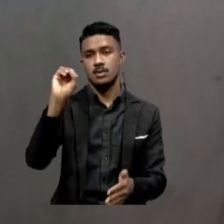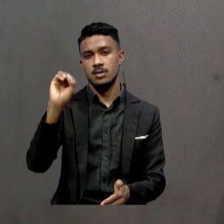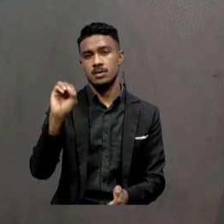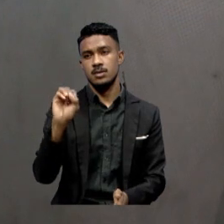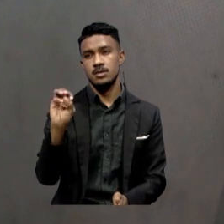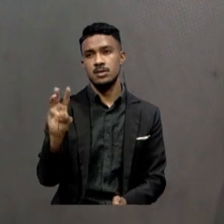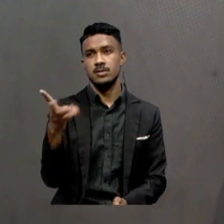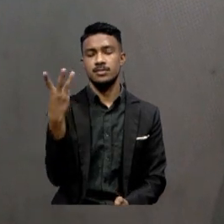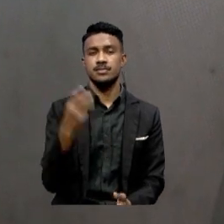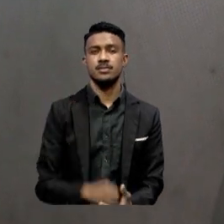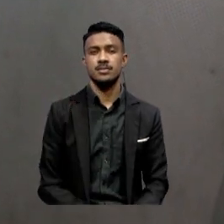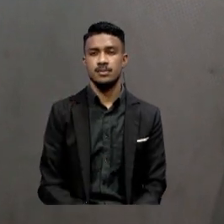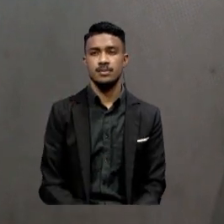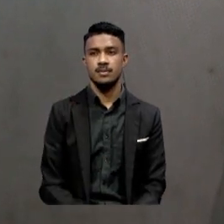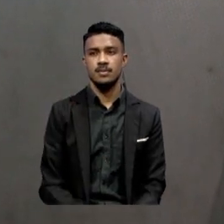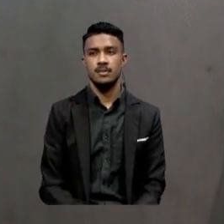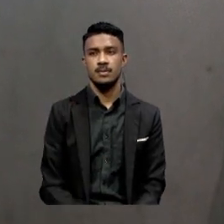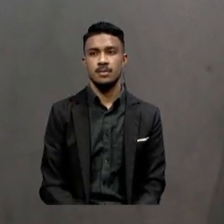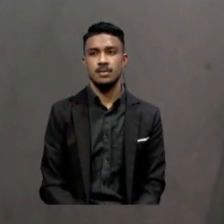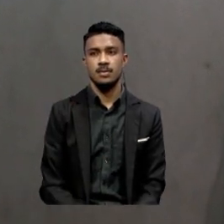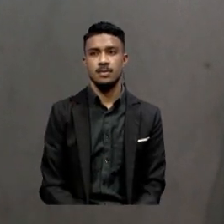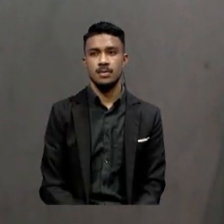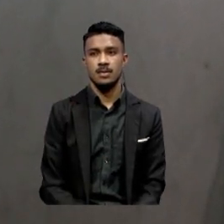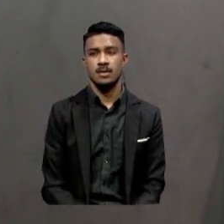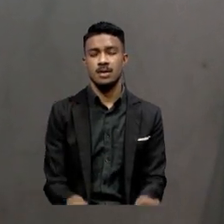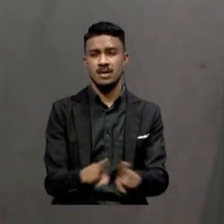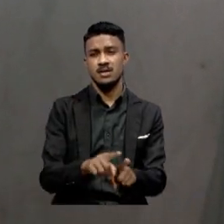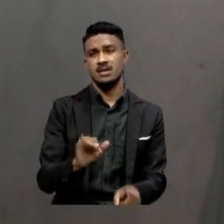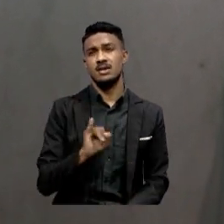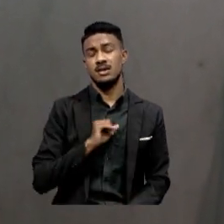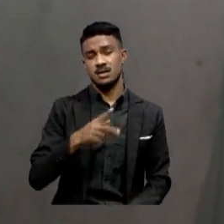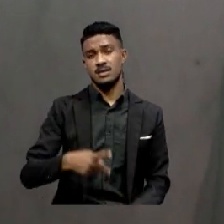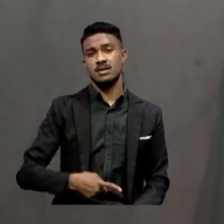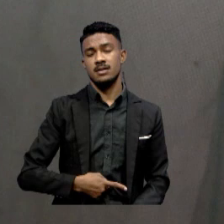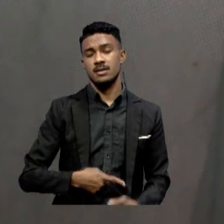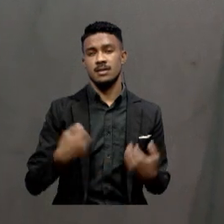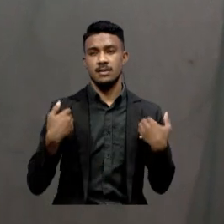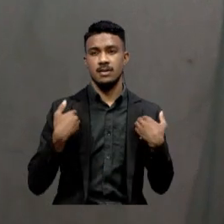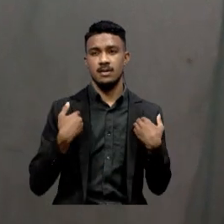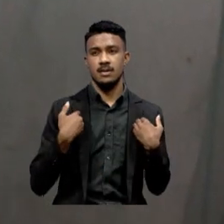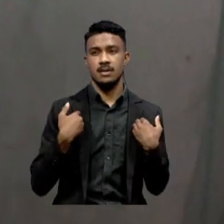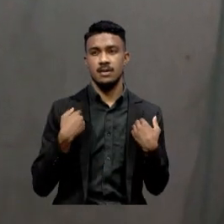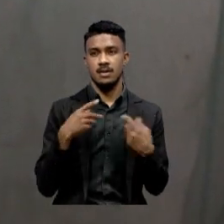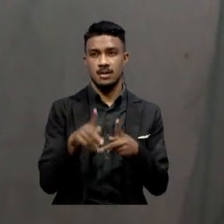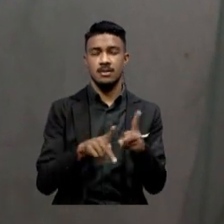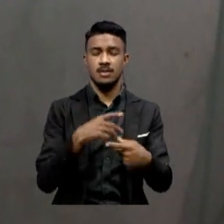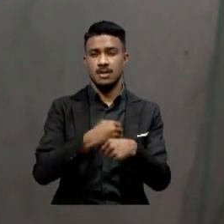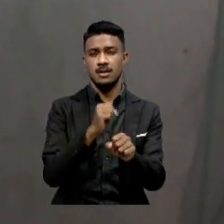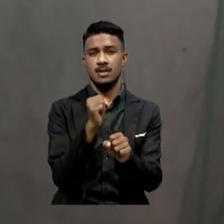Apa setan? Nau semua tesidi le ia. Em, halo